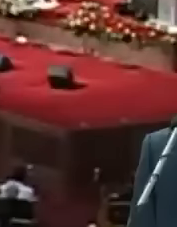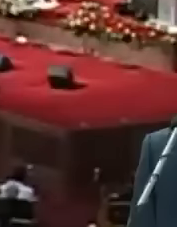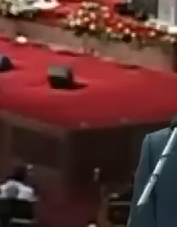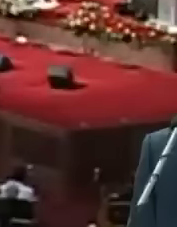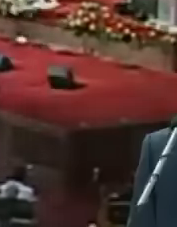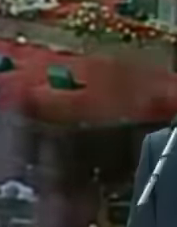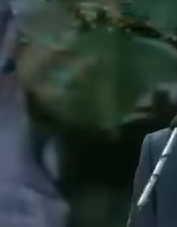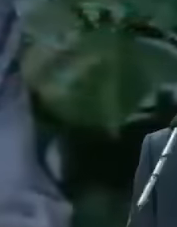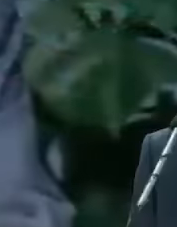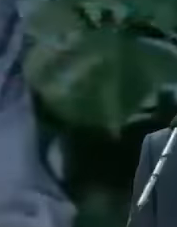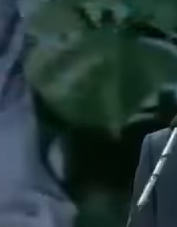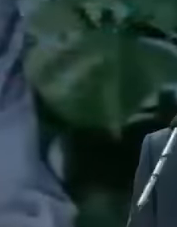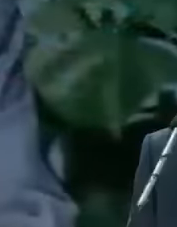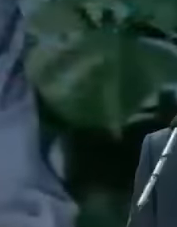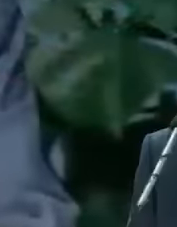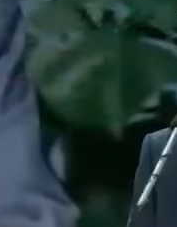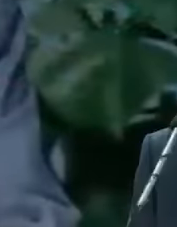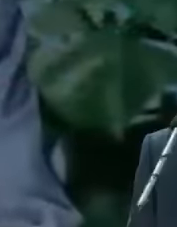할렐루야.